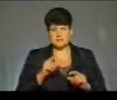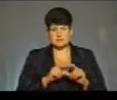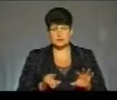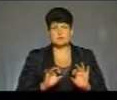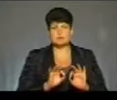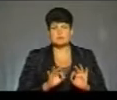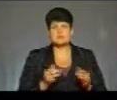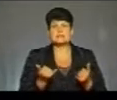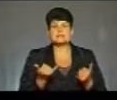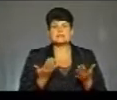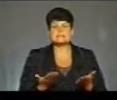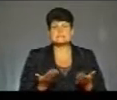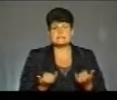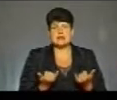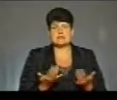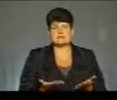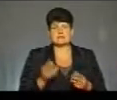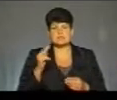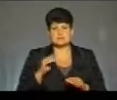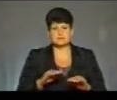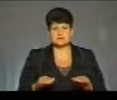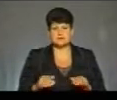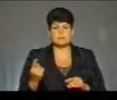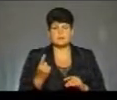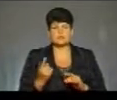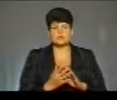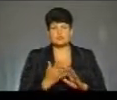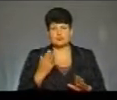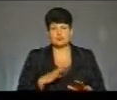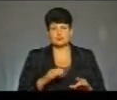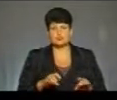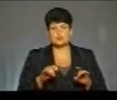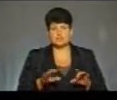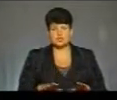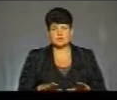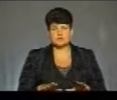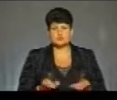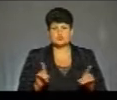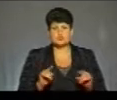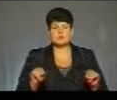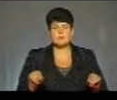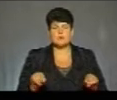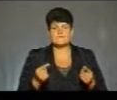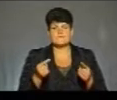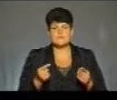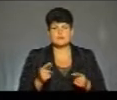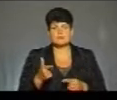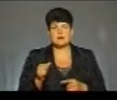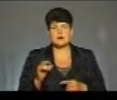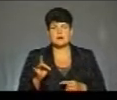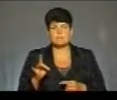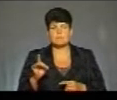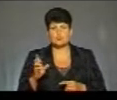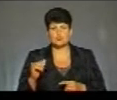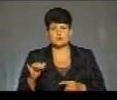розповіла, де зараз навчаються учні. Першочерговим було рішення, щоб відновити Гарбузівську